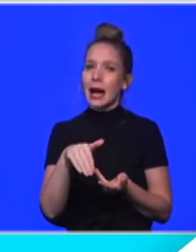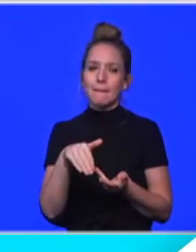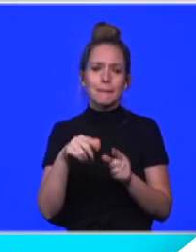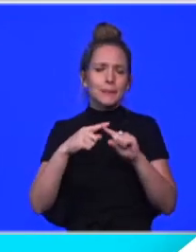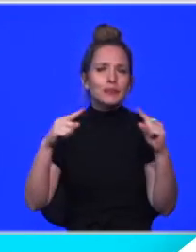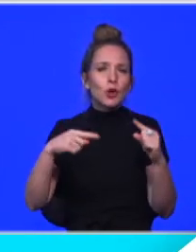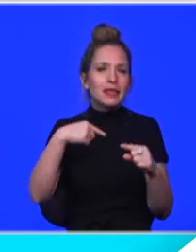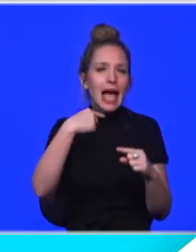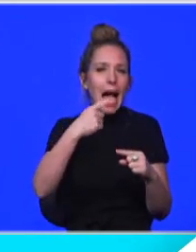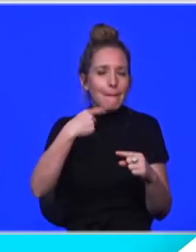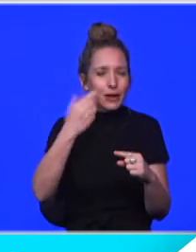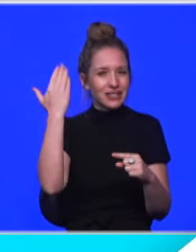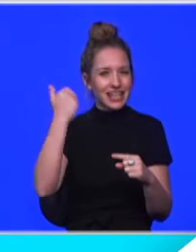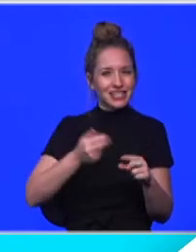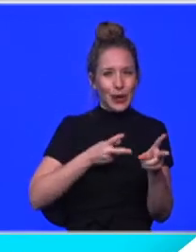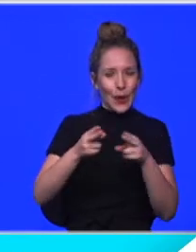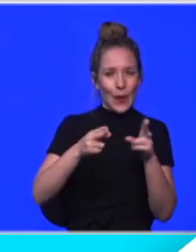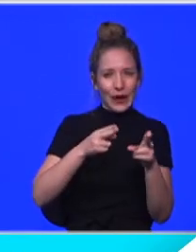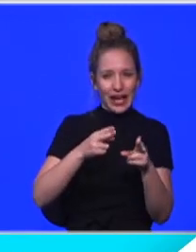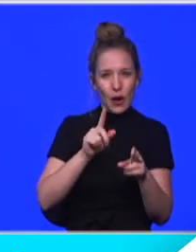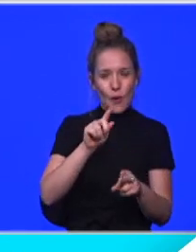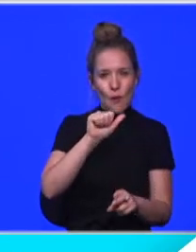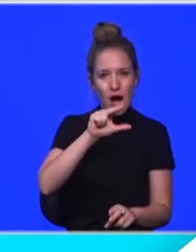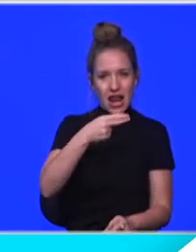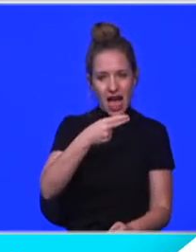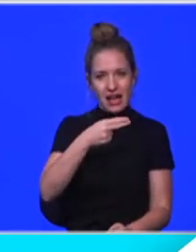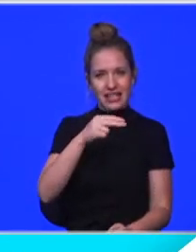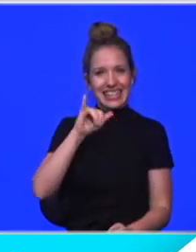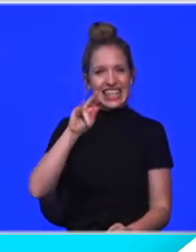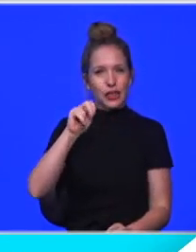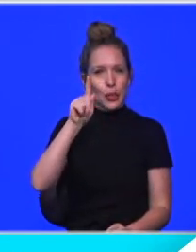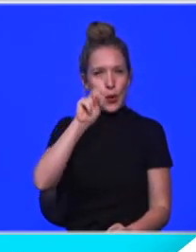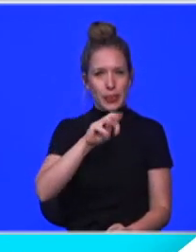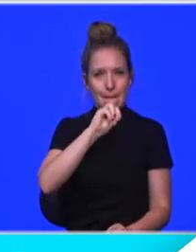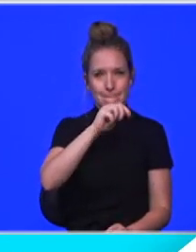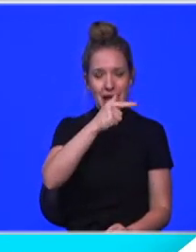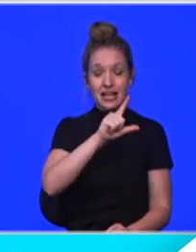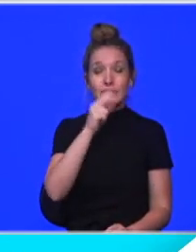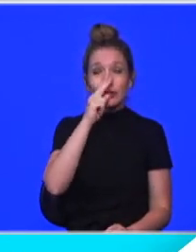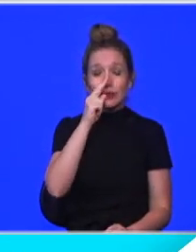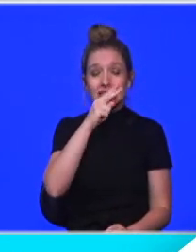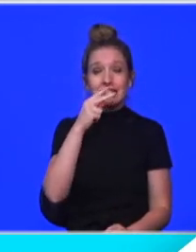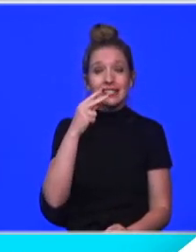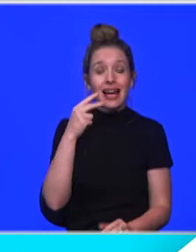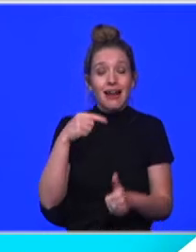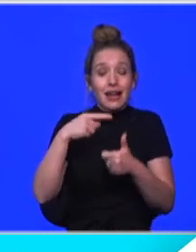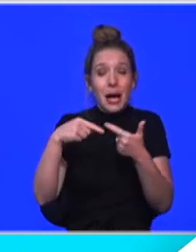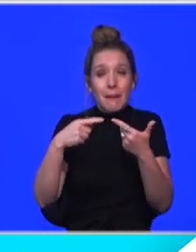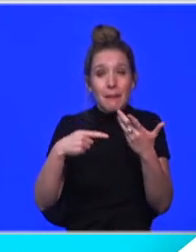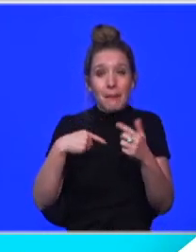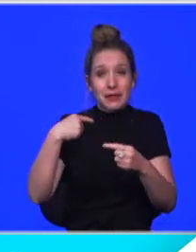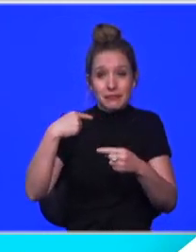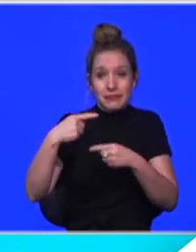אמירות של מי שהיה אז עורך וואלה, ינון מגל, על כך שהוא ניסה כל כך הרבה פעמים במשך שנה וחצי להתפטר, אילן ישועה